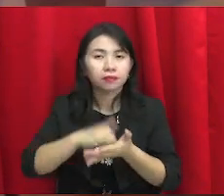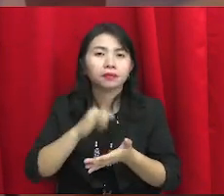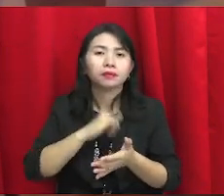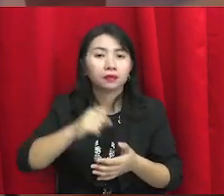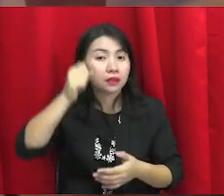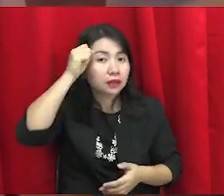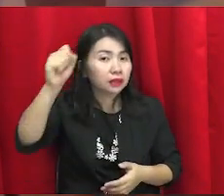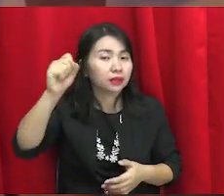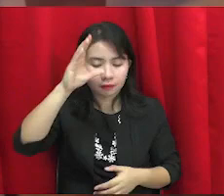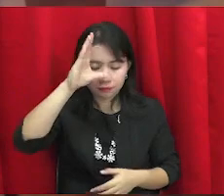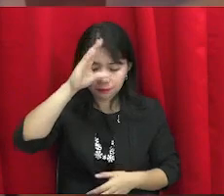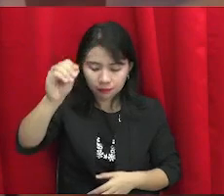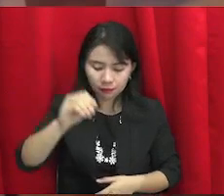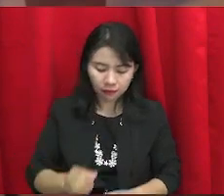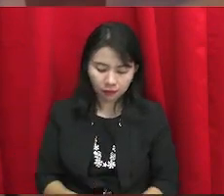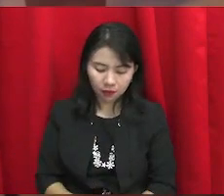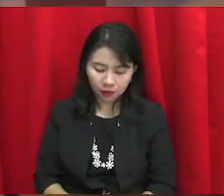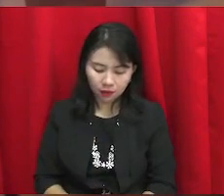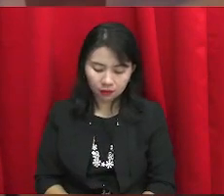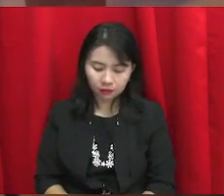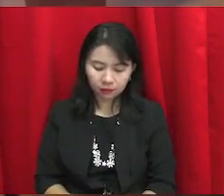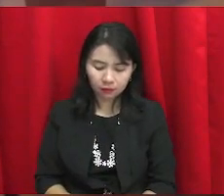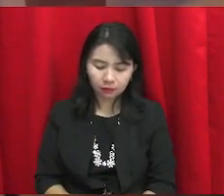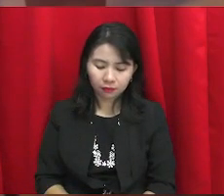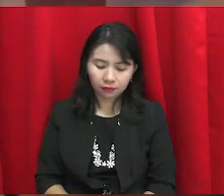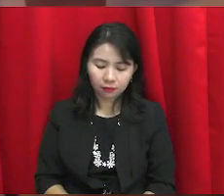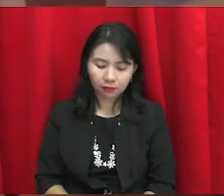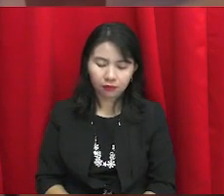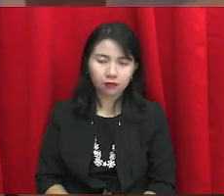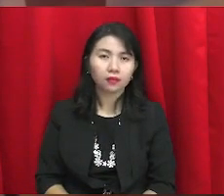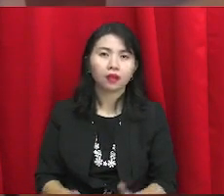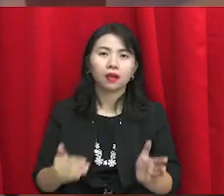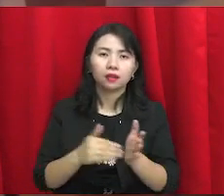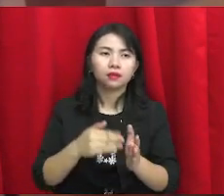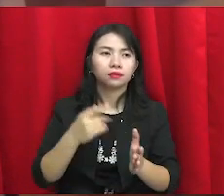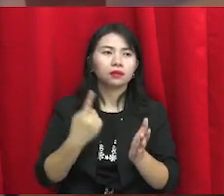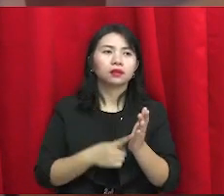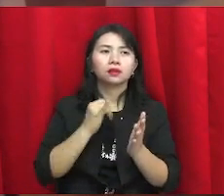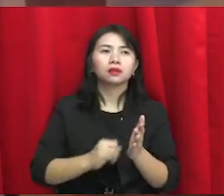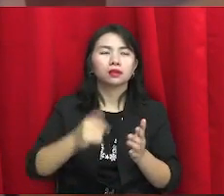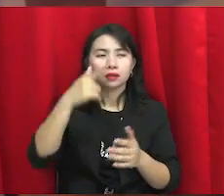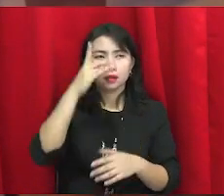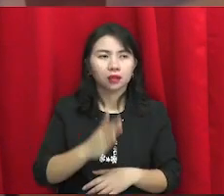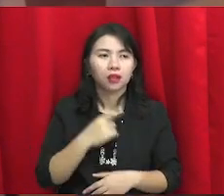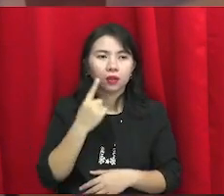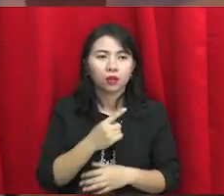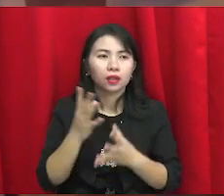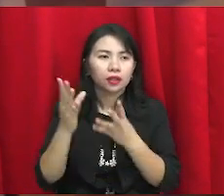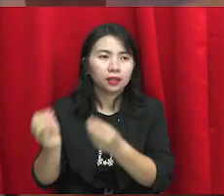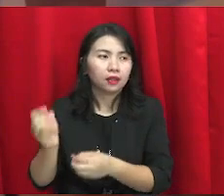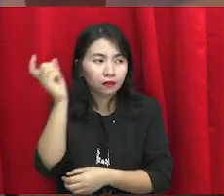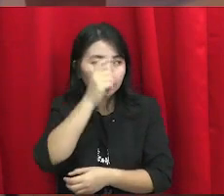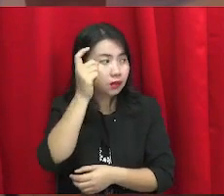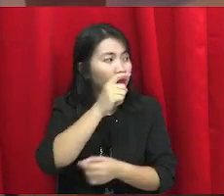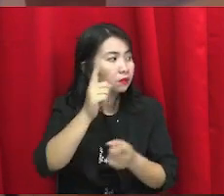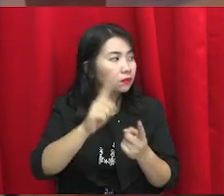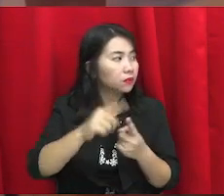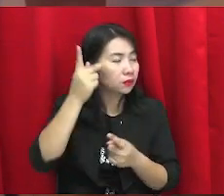Amen. Okay? It is God na nagbibigay ng wisdom sa pastor. It is God also